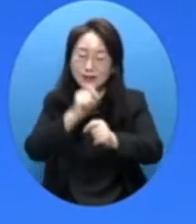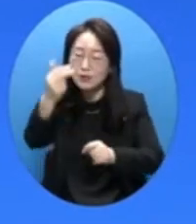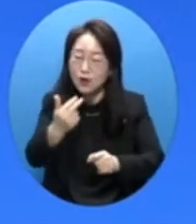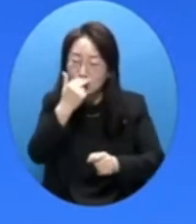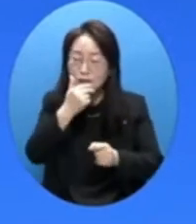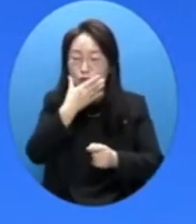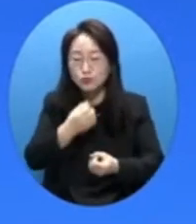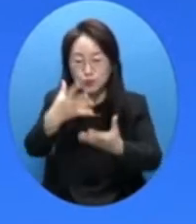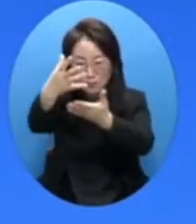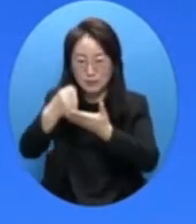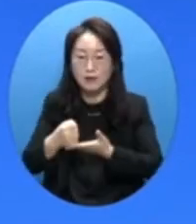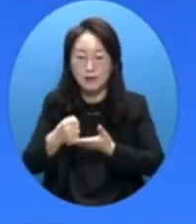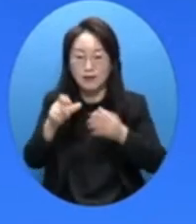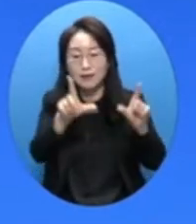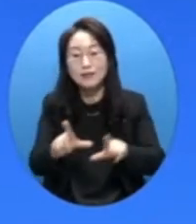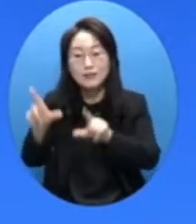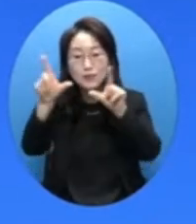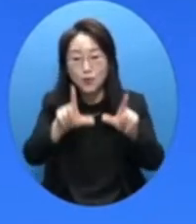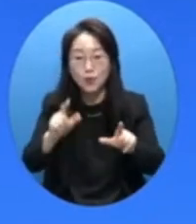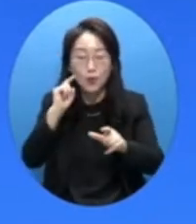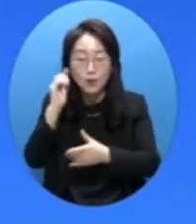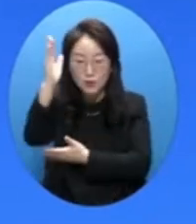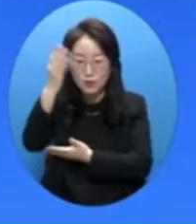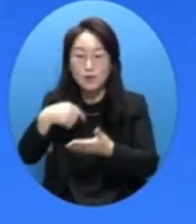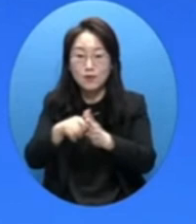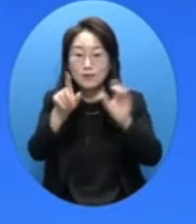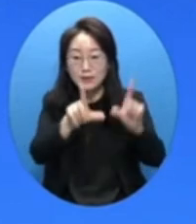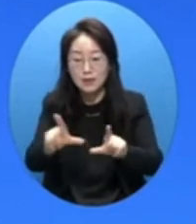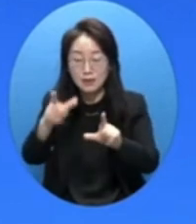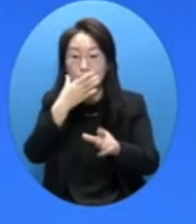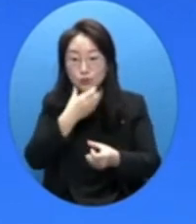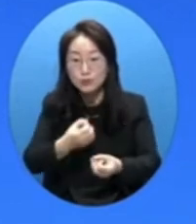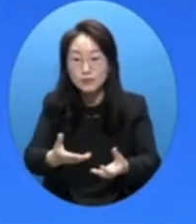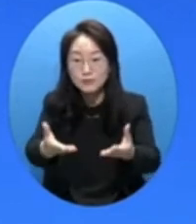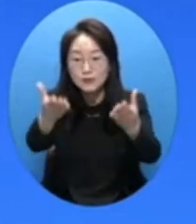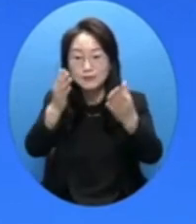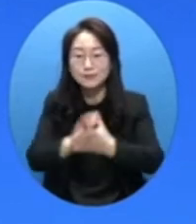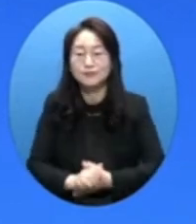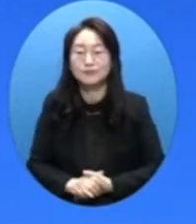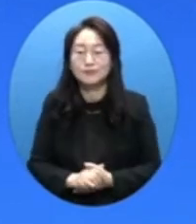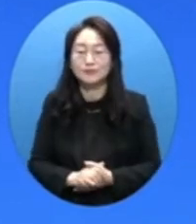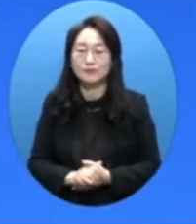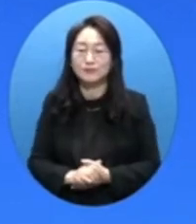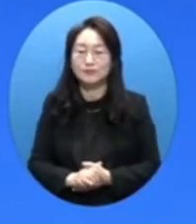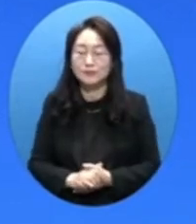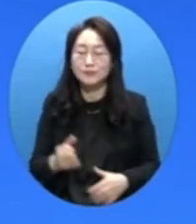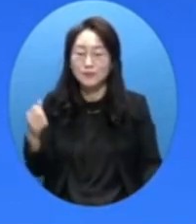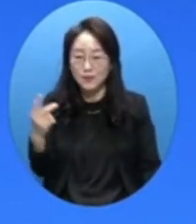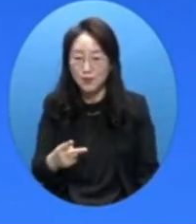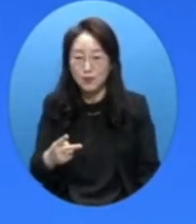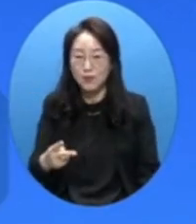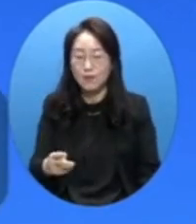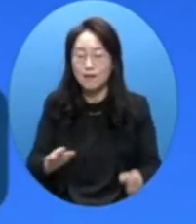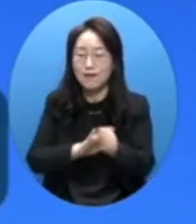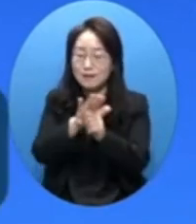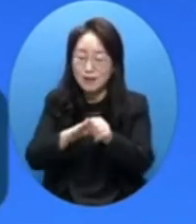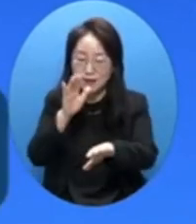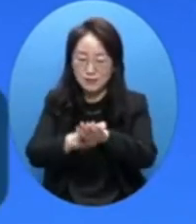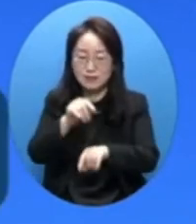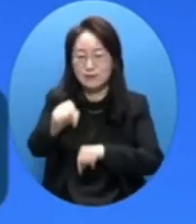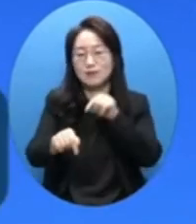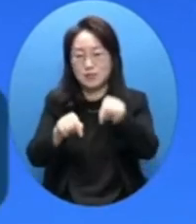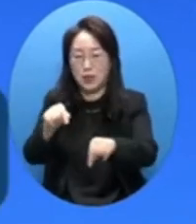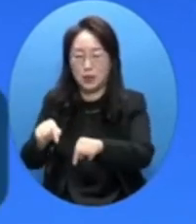축복을 받아 누리며 해명할 사람 여러분보다 되기를 주님의 이름으로 축원합니다 나가서 우리는 사랑의 천자가